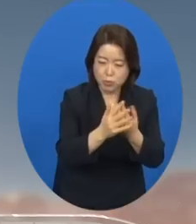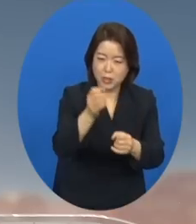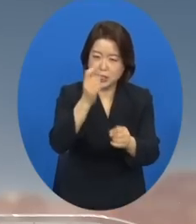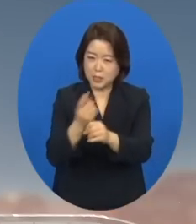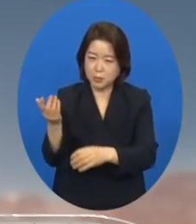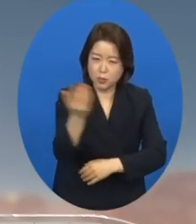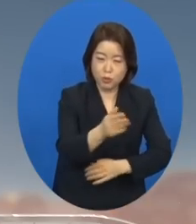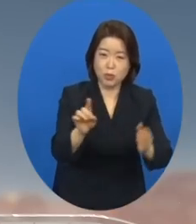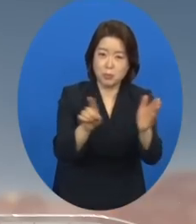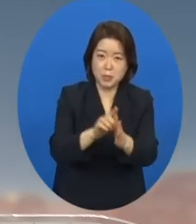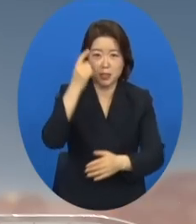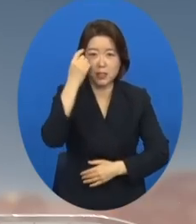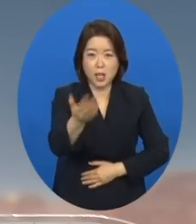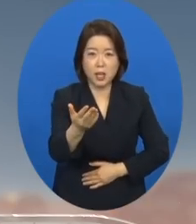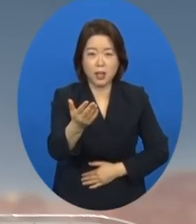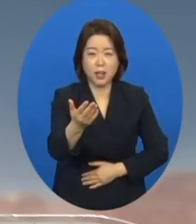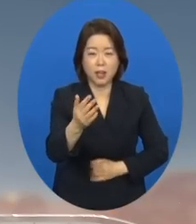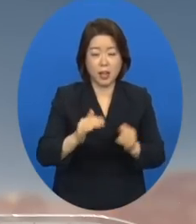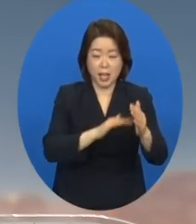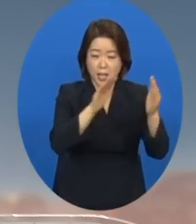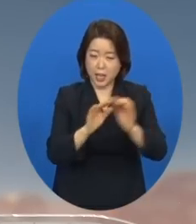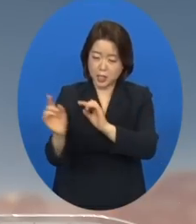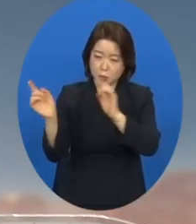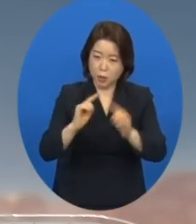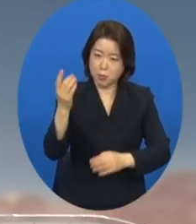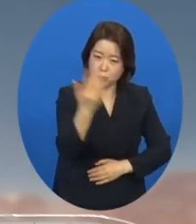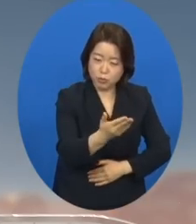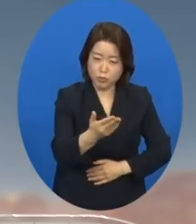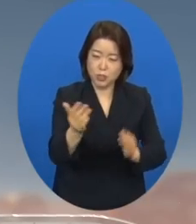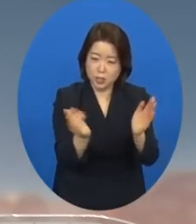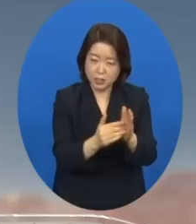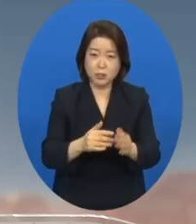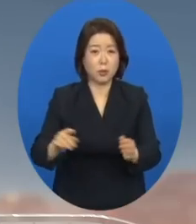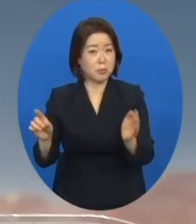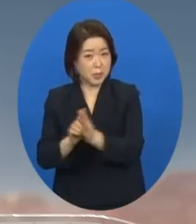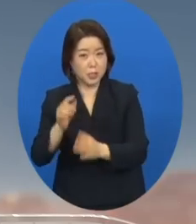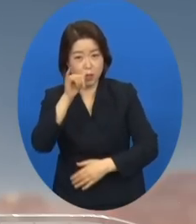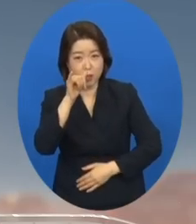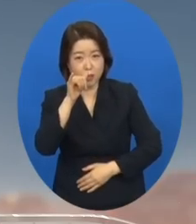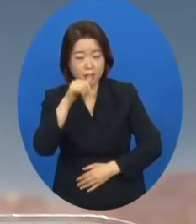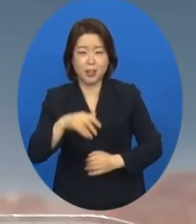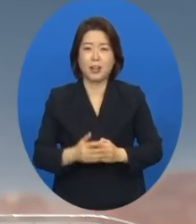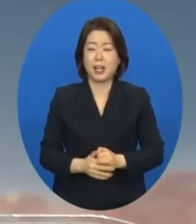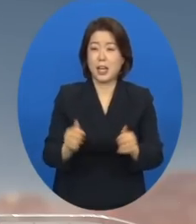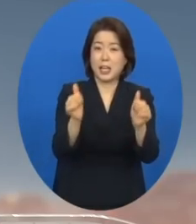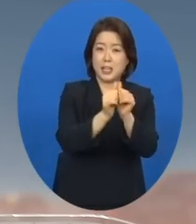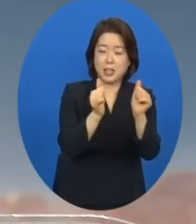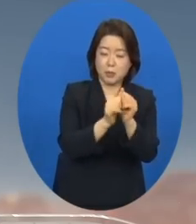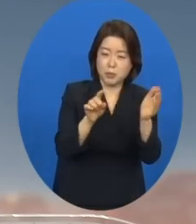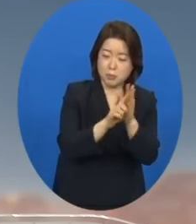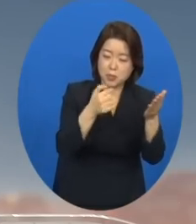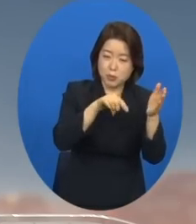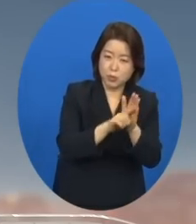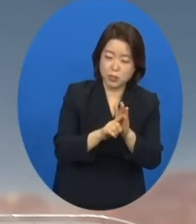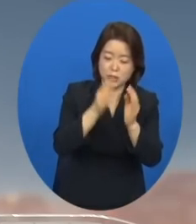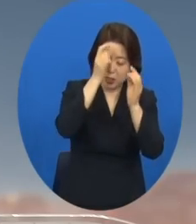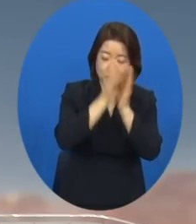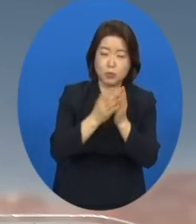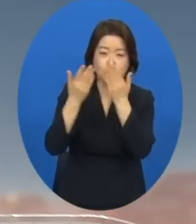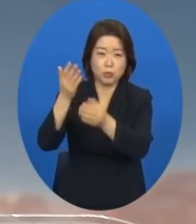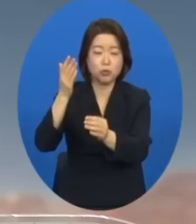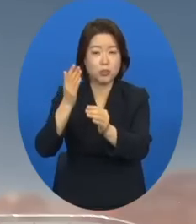너 믿느냐 가정의 회복 이미 준 거 너 믿느냐 우리 남성들 믿음을 위해서 기도하고 있는데 이미